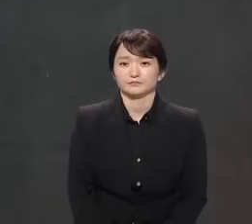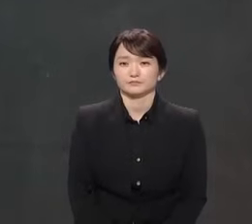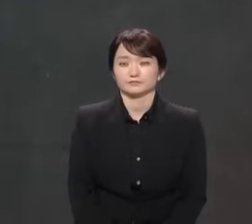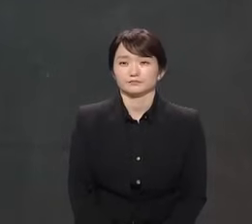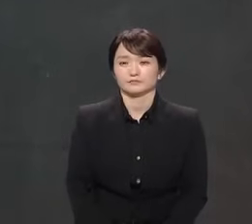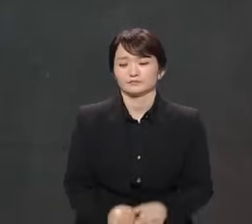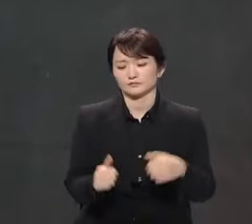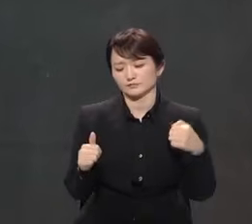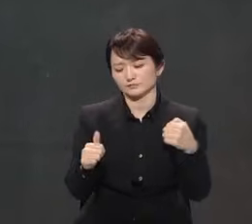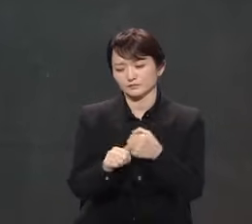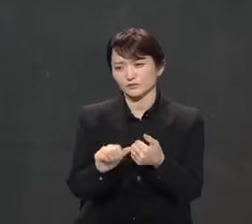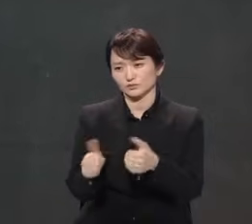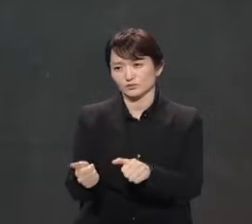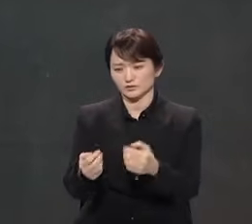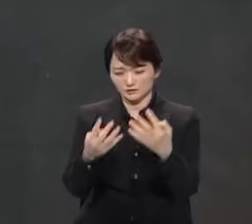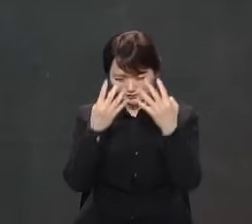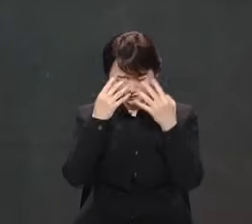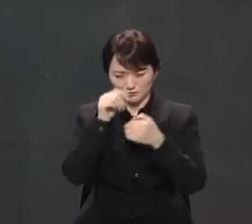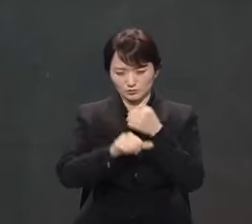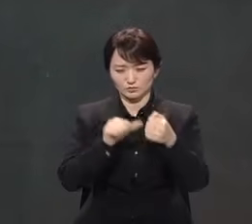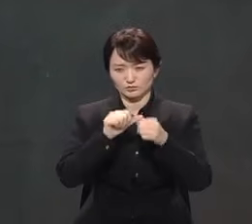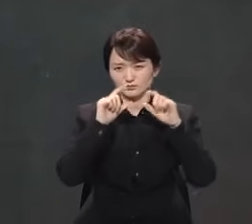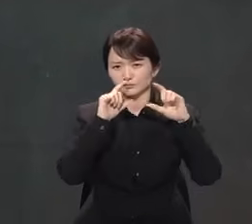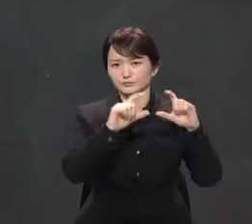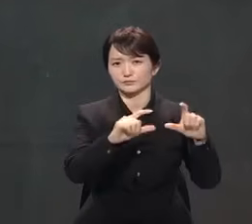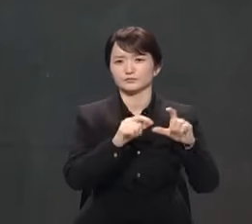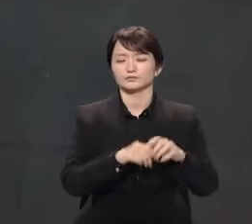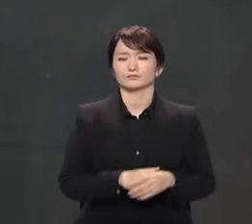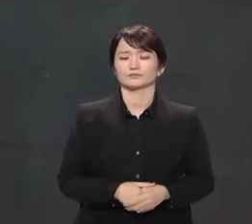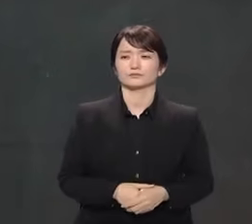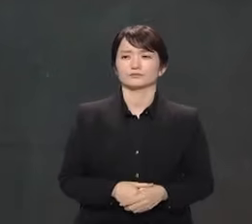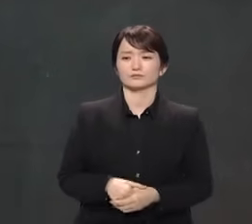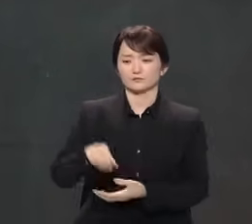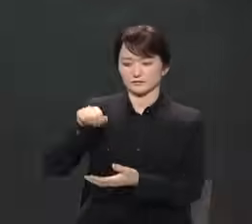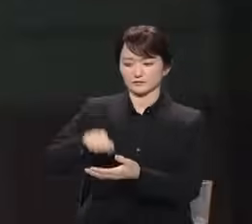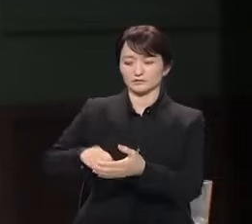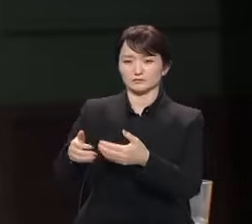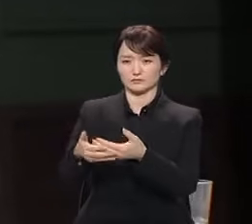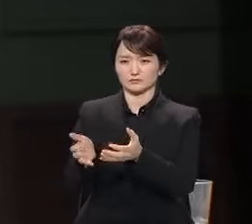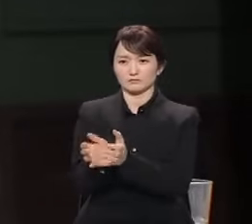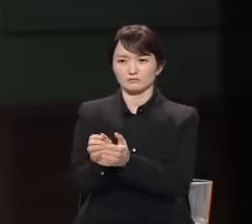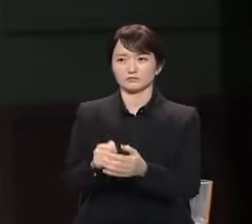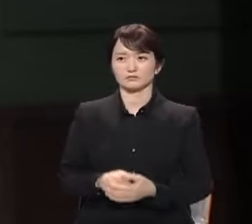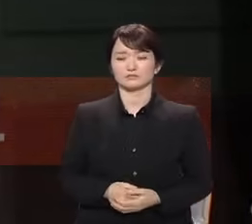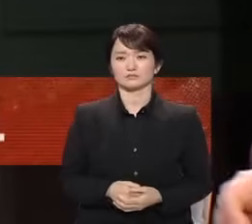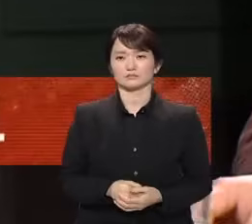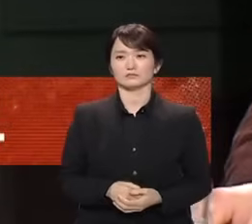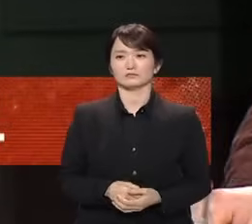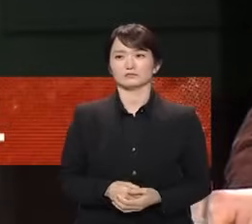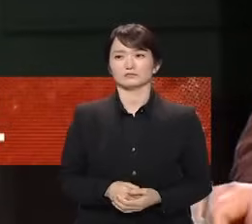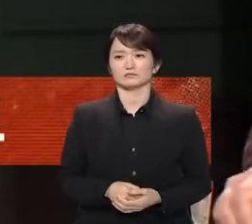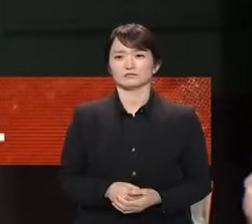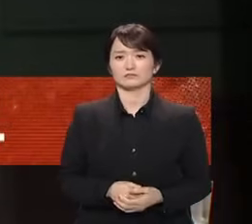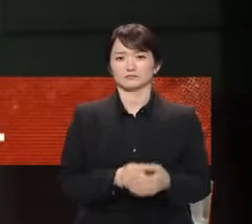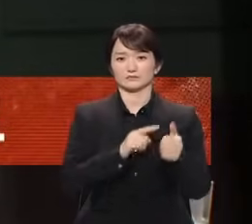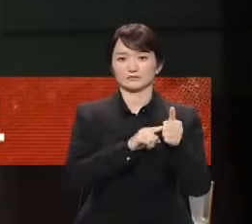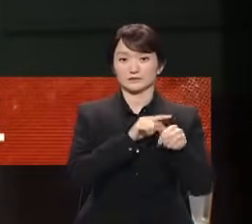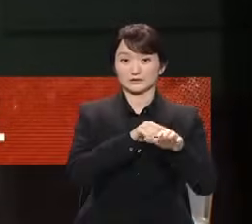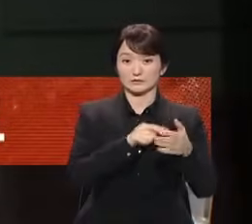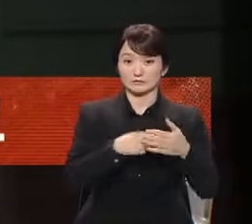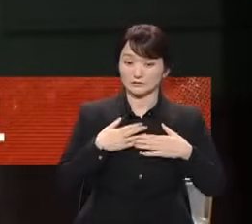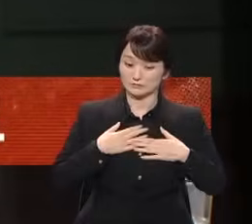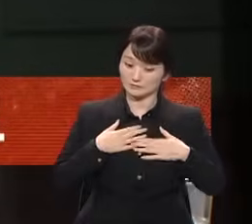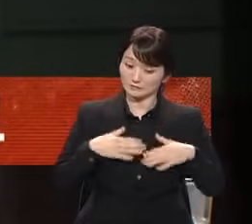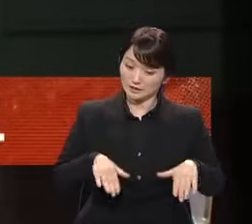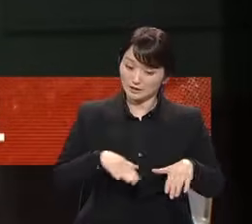저렇다니까요. 징역 5년. 네, 징역 5년이 나왔는데 그런데 이 와중에 재판부는 또 이 피고인이 심신미약 상태는 아니었다고 판단을